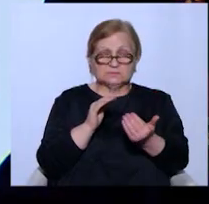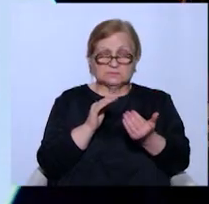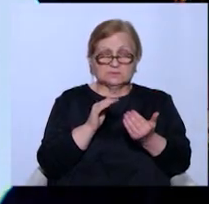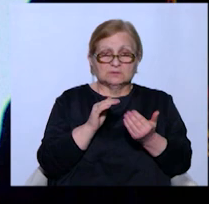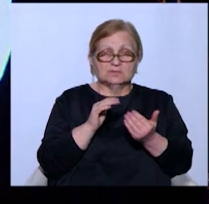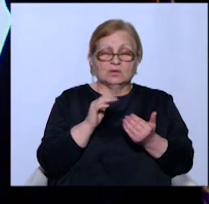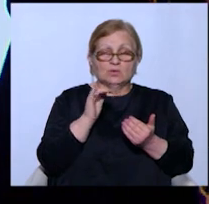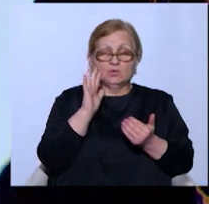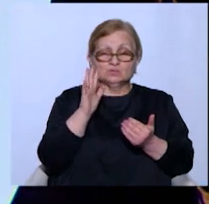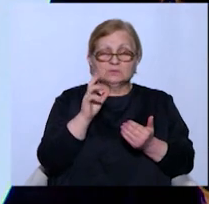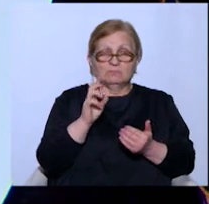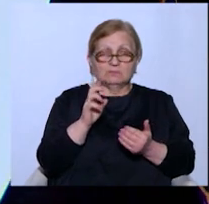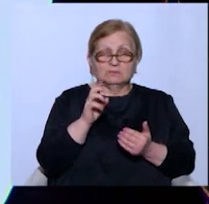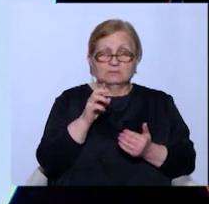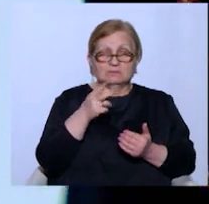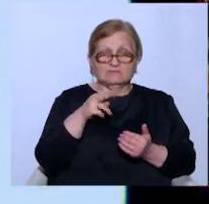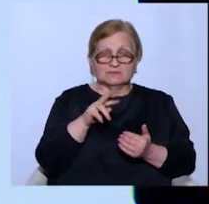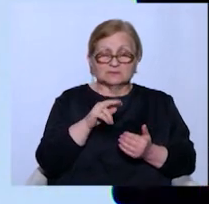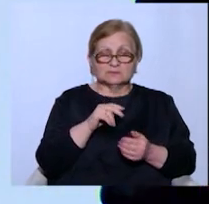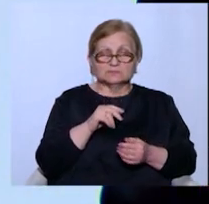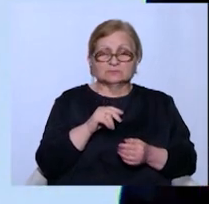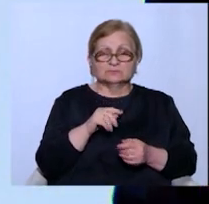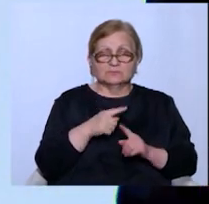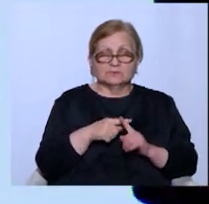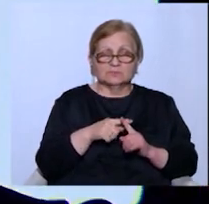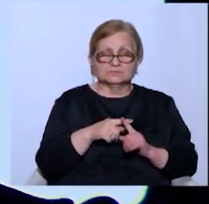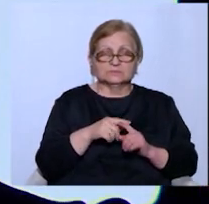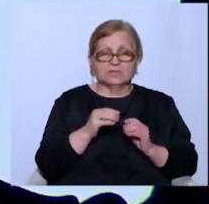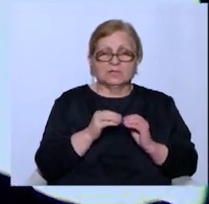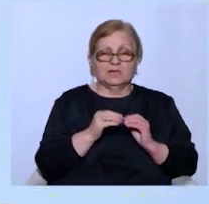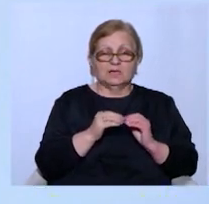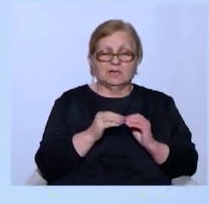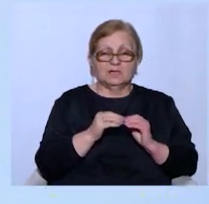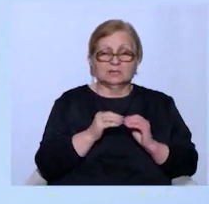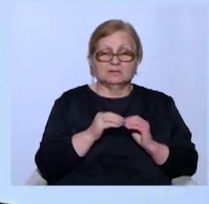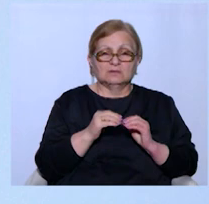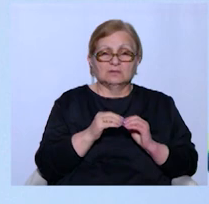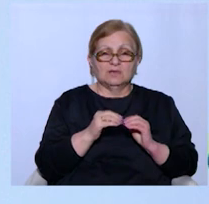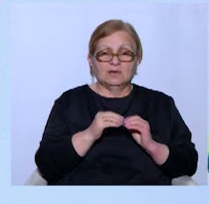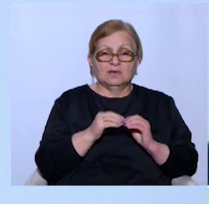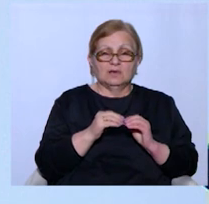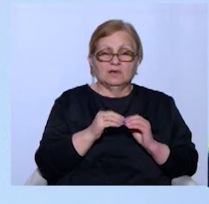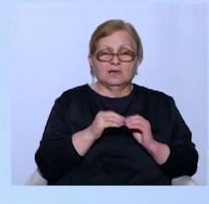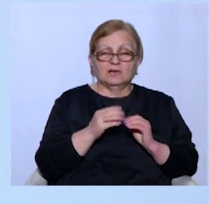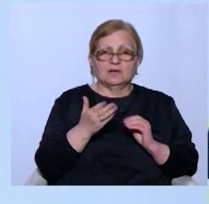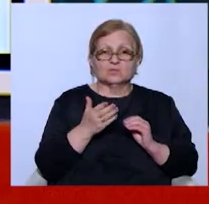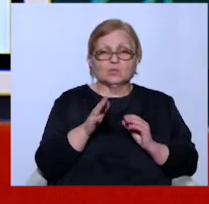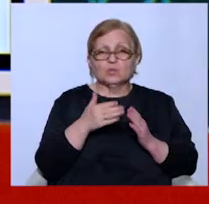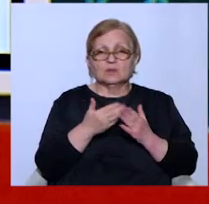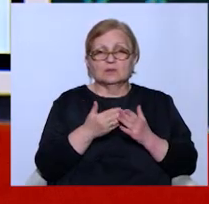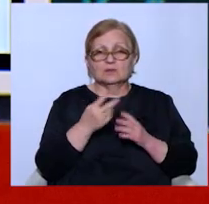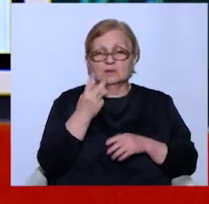5b კვადრატი. ნახეთ, პლუს. ნახეთ, აი ეს 10-იანი 10 როგორ წარმოგვიდგინდება,